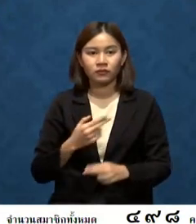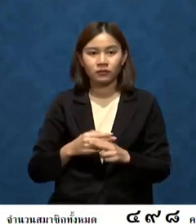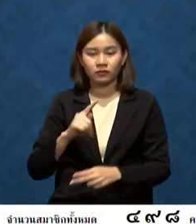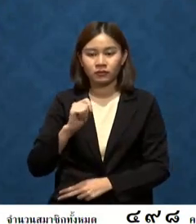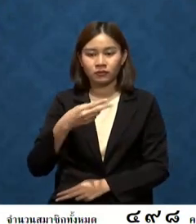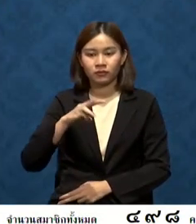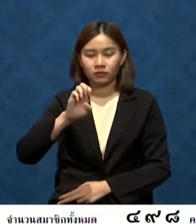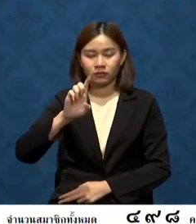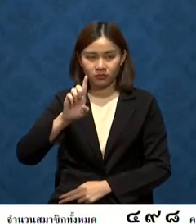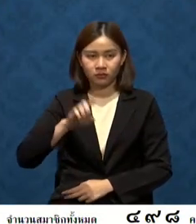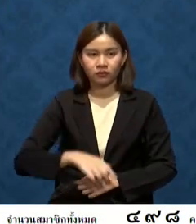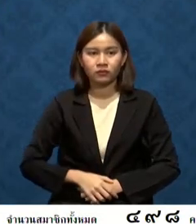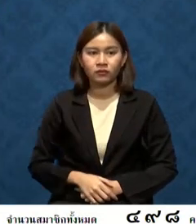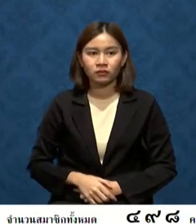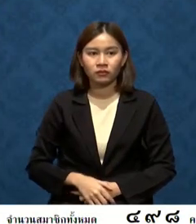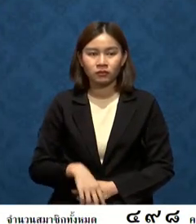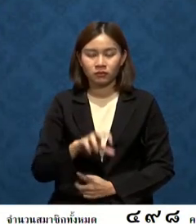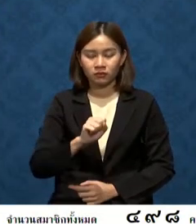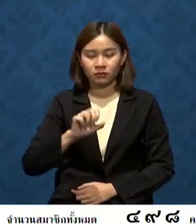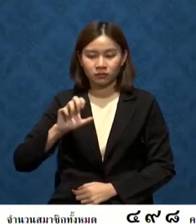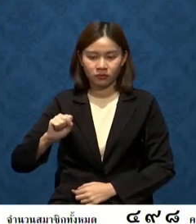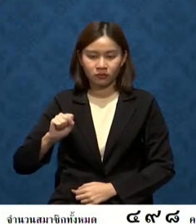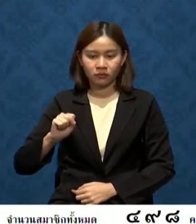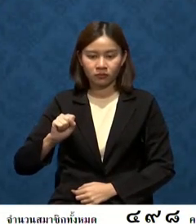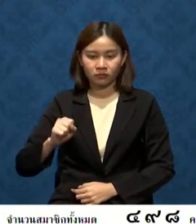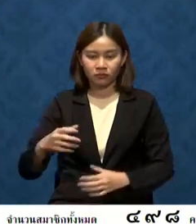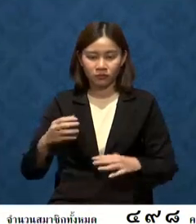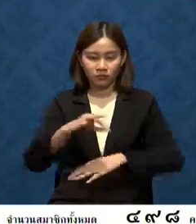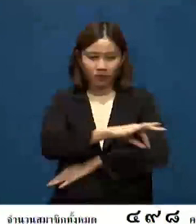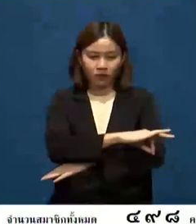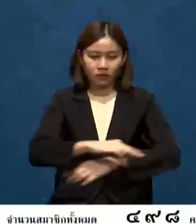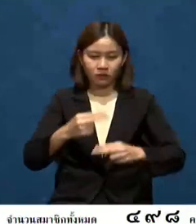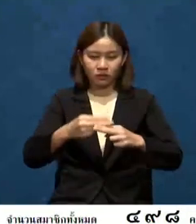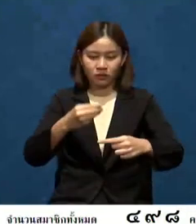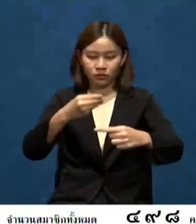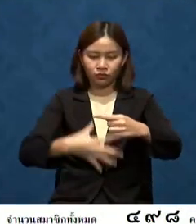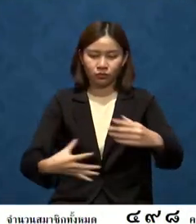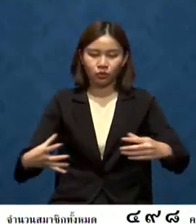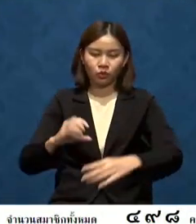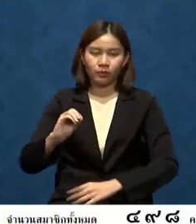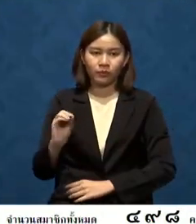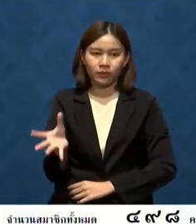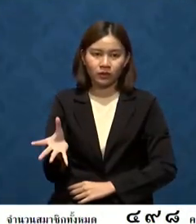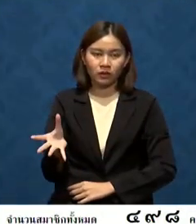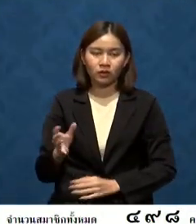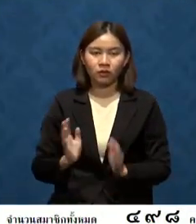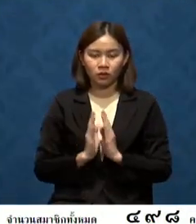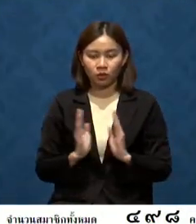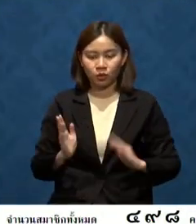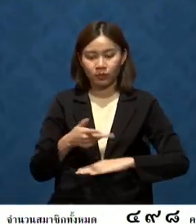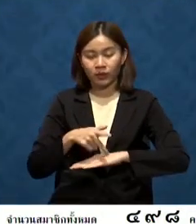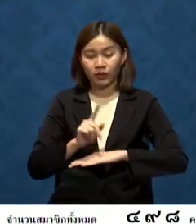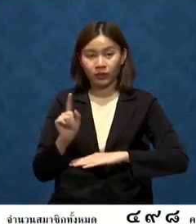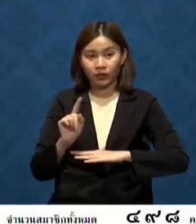พันตำรวจเอกทวีสอดส่องสมาชิกสภาผู้แทนราษฎรแบบบัญชีรายชื่อพรรคประชาชาติต้องขอบคุณท่านประธาน